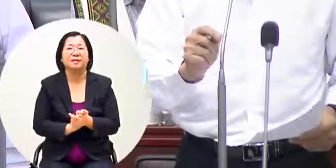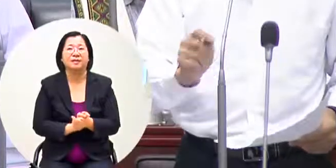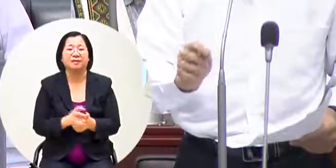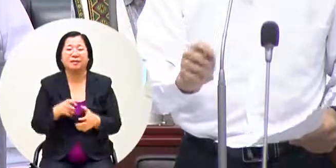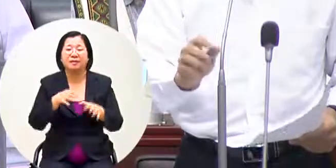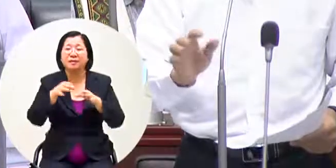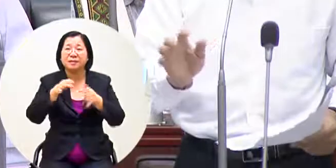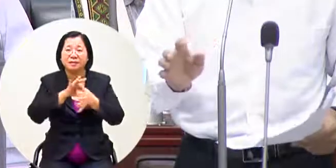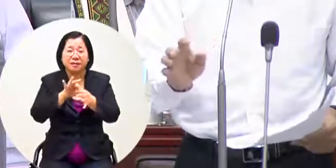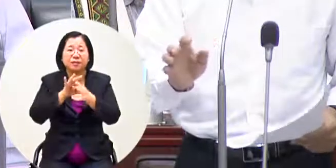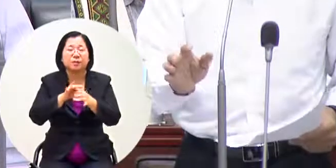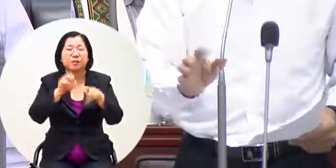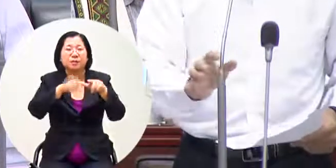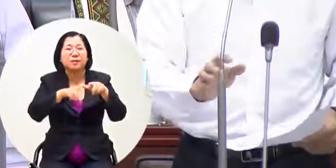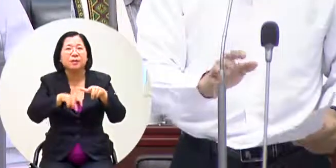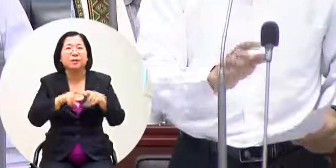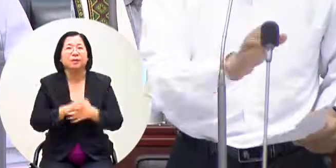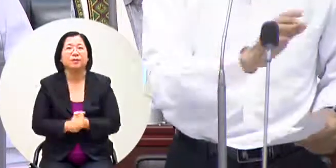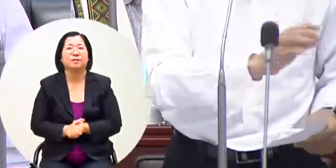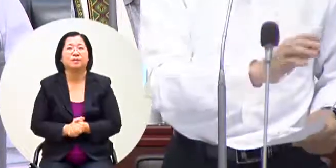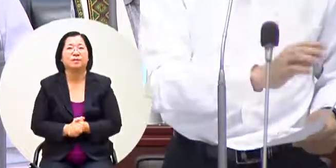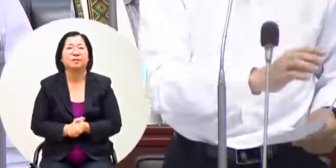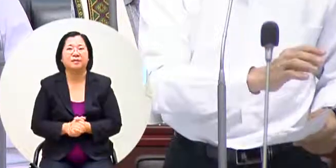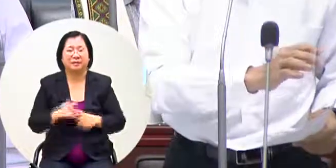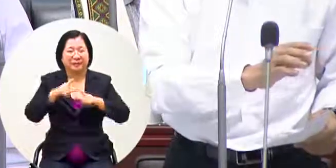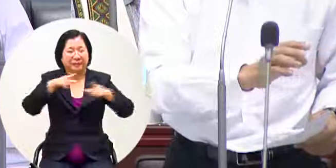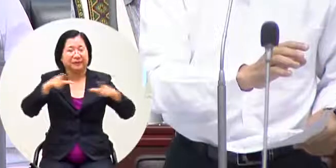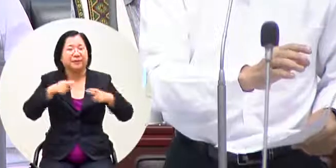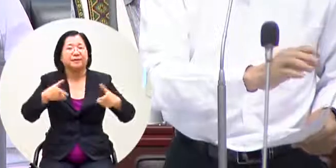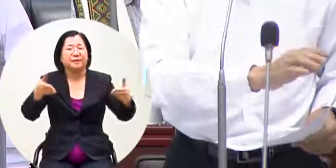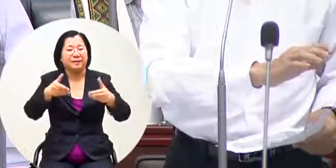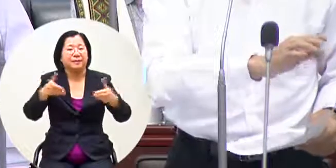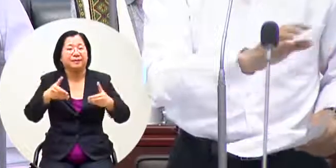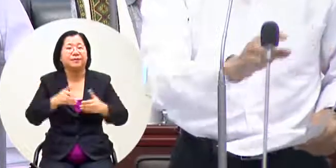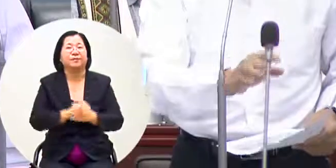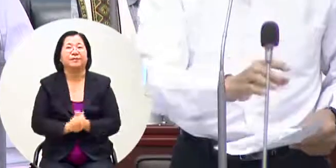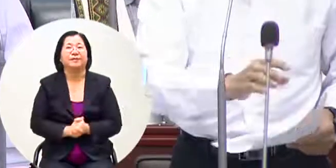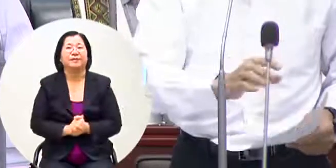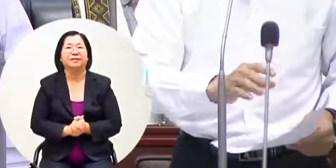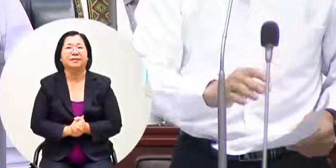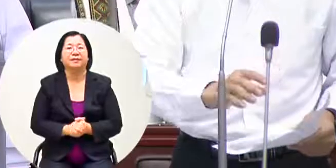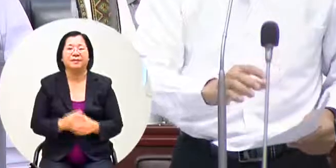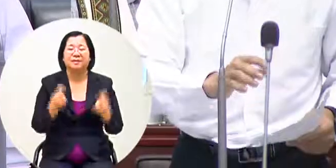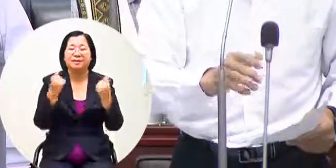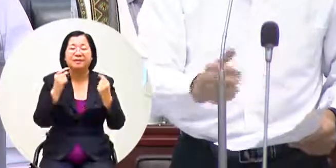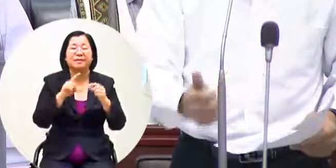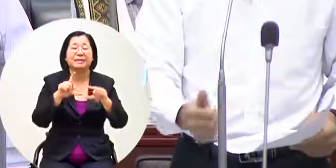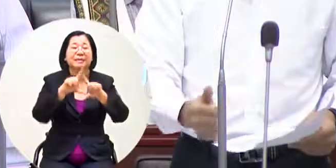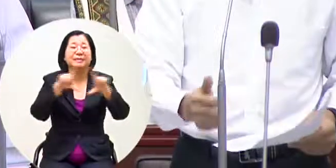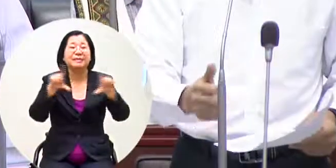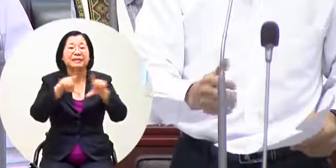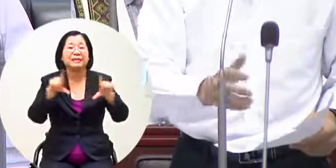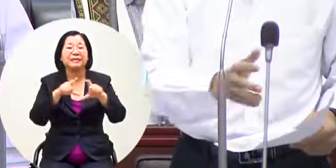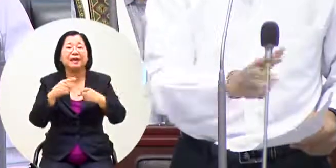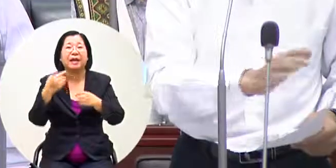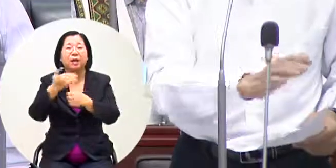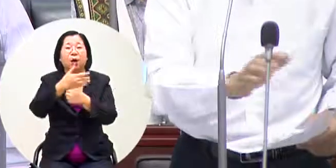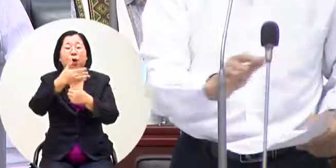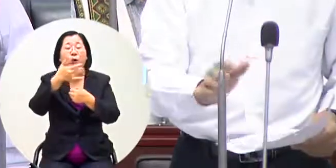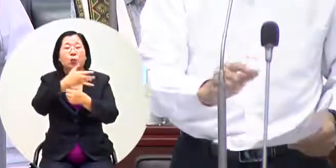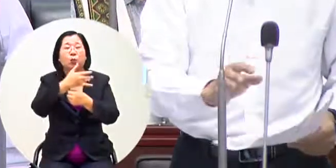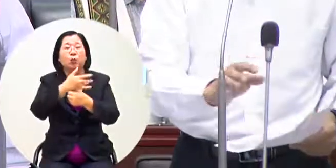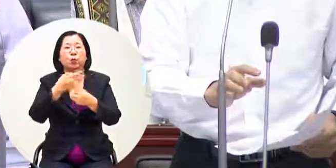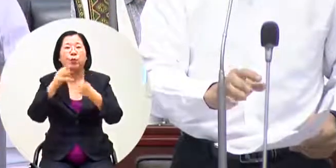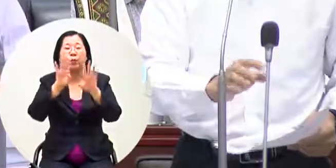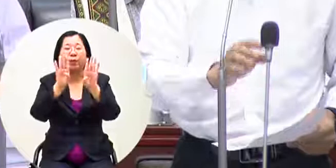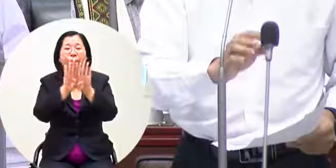迄个大型的开发，因为大型的开发吼，咱能像大鲁阁安尼吼，那大鲁阁一个礼拜不但是会当增加运量，同时吼伊的